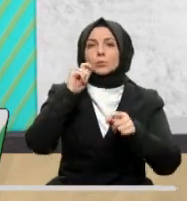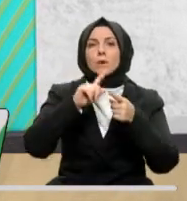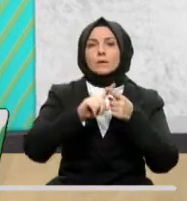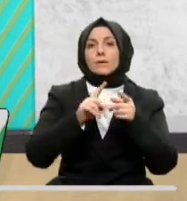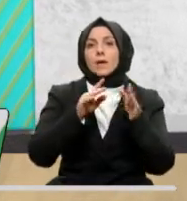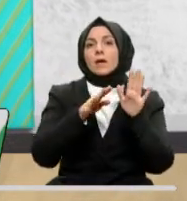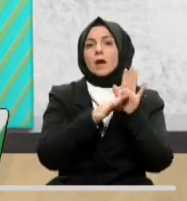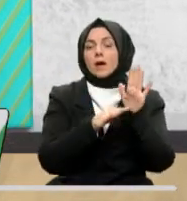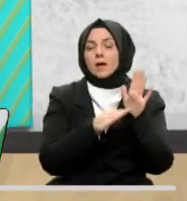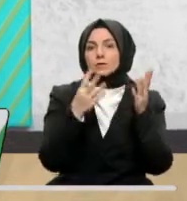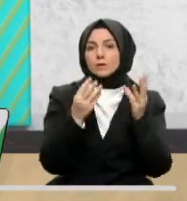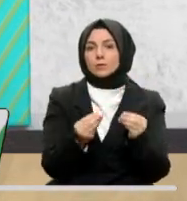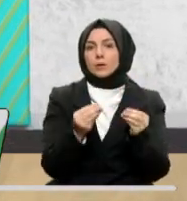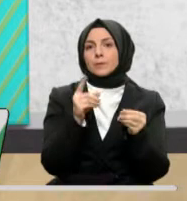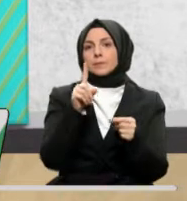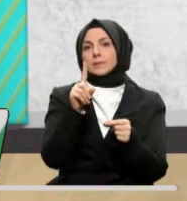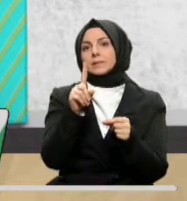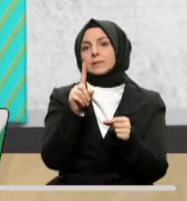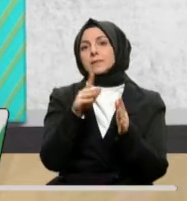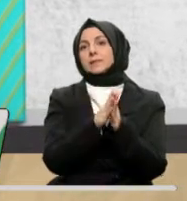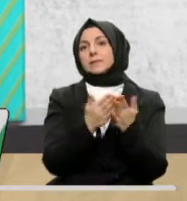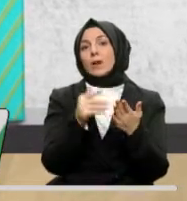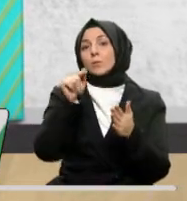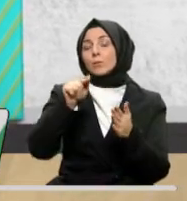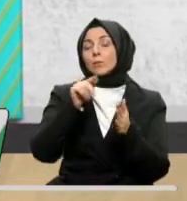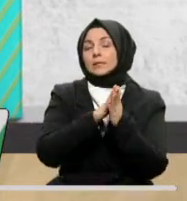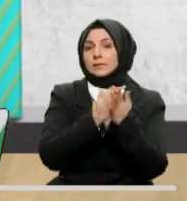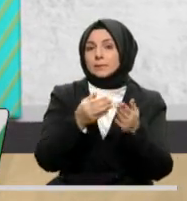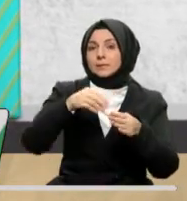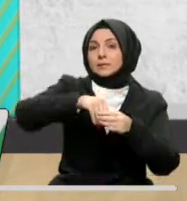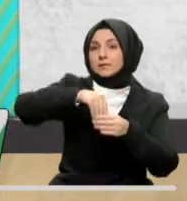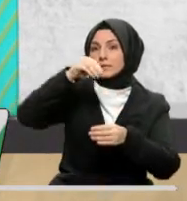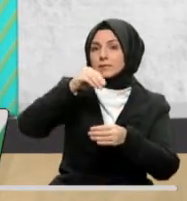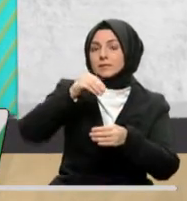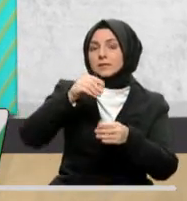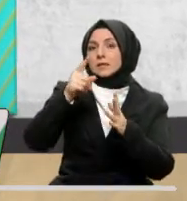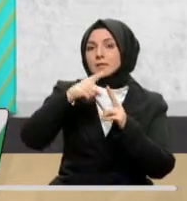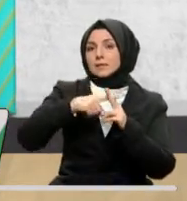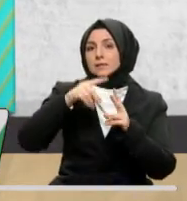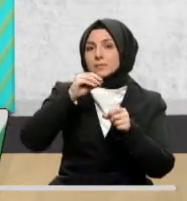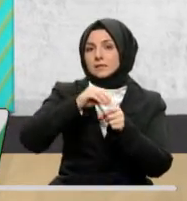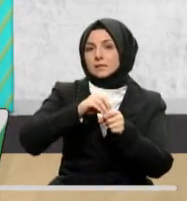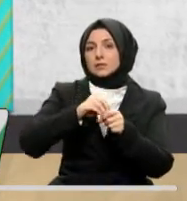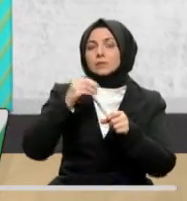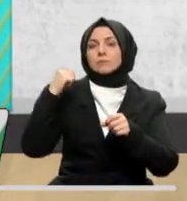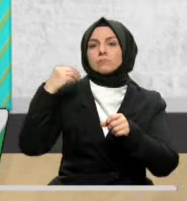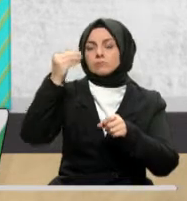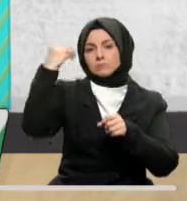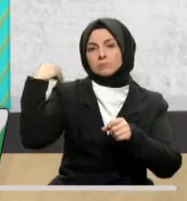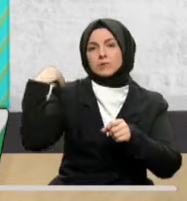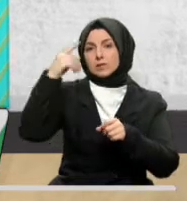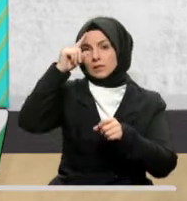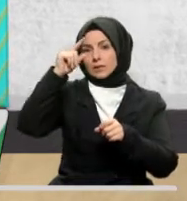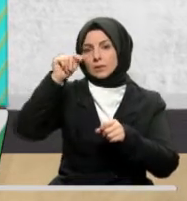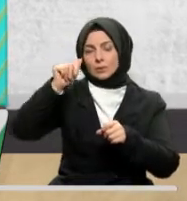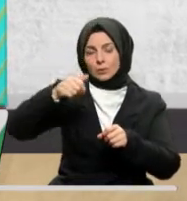Başkanlığı Yayınları'ndan çıkmış olan kitabımızın çekilişine katılmak için Yeni güne merhaba TV Instagram hesabımızı paylaştığımız son